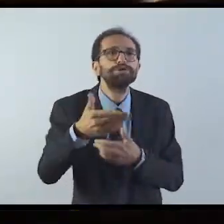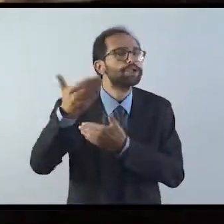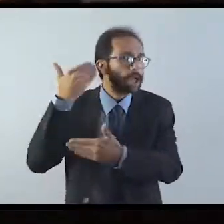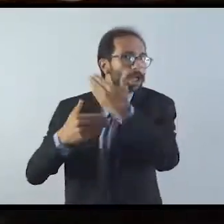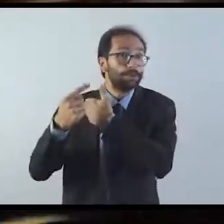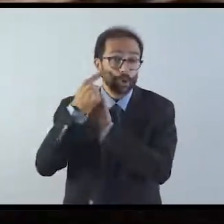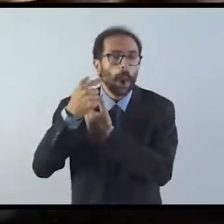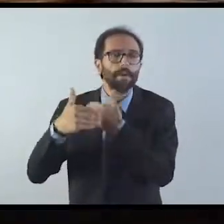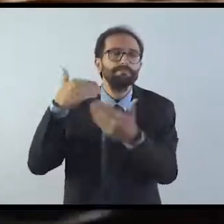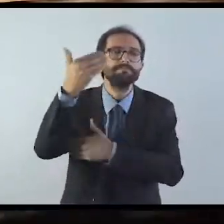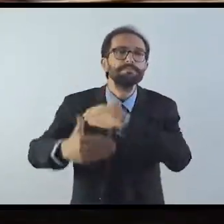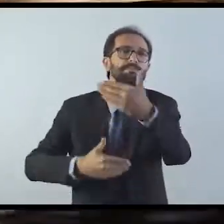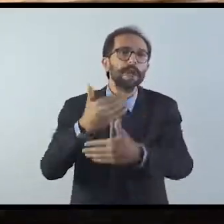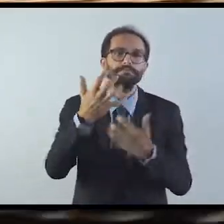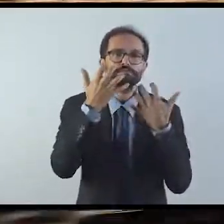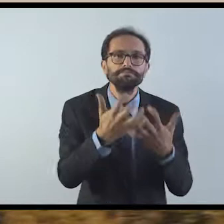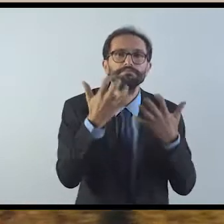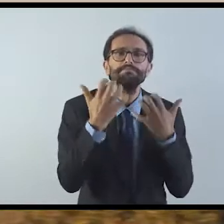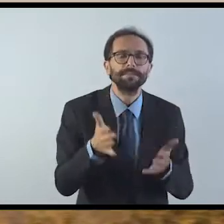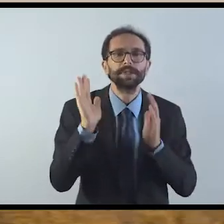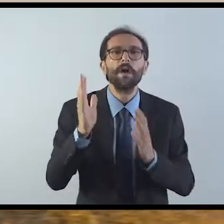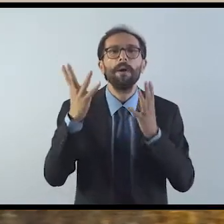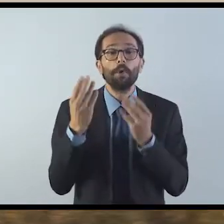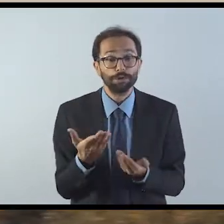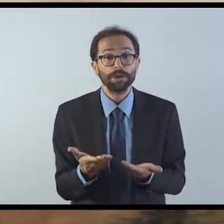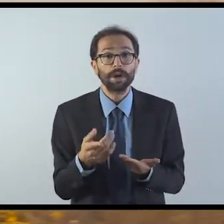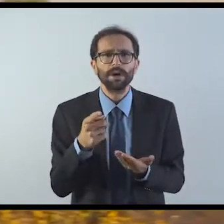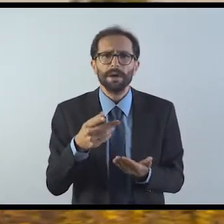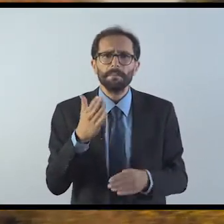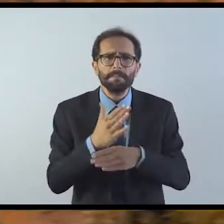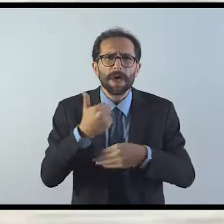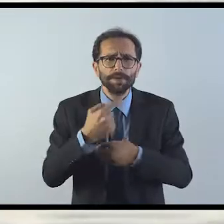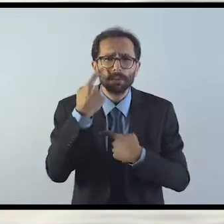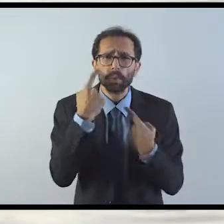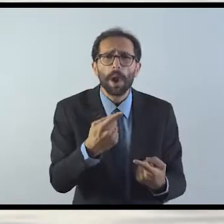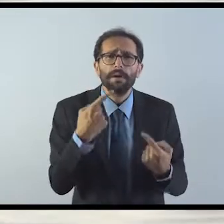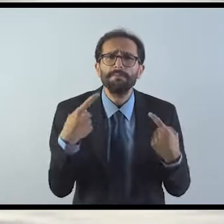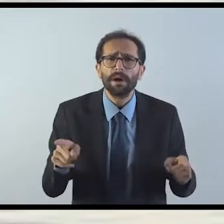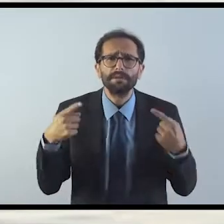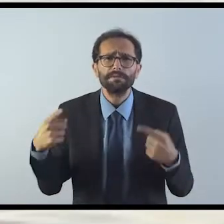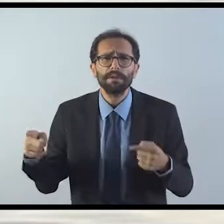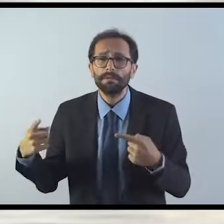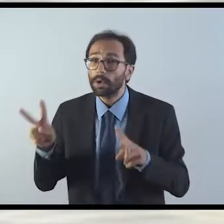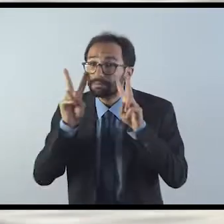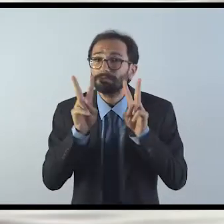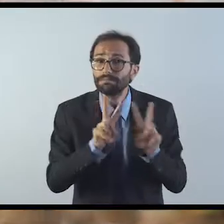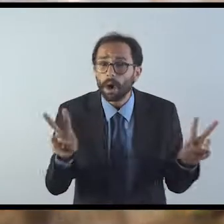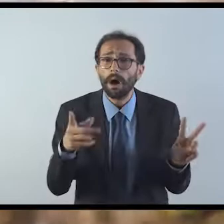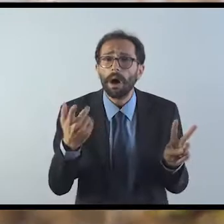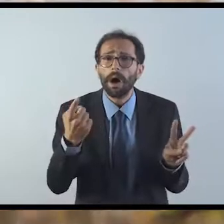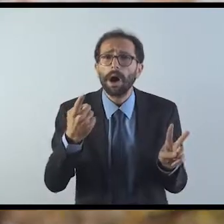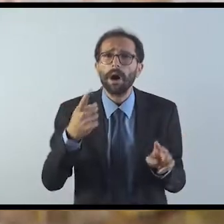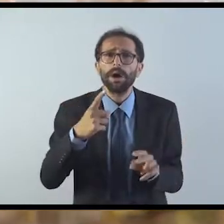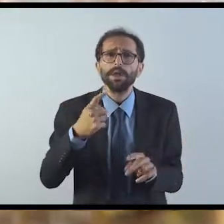yazıyorduk her mevsim farklı bir hikaye barındıran hersekle günü on yıllarca yıl daha birçok kuşa